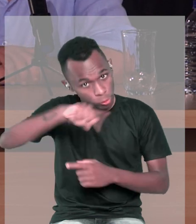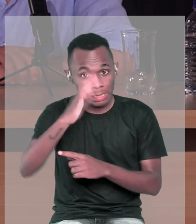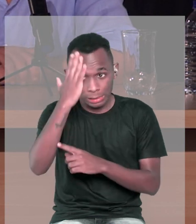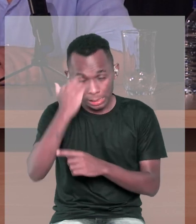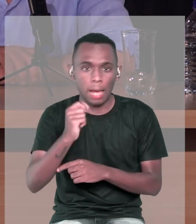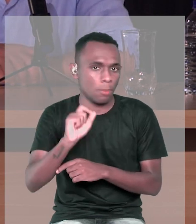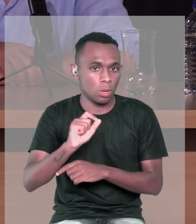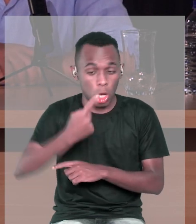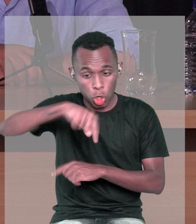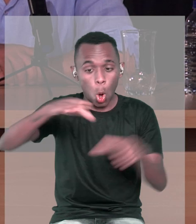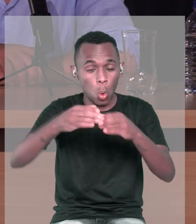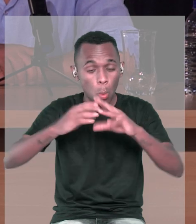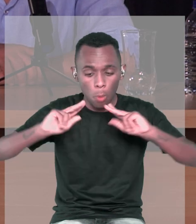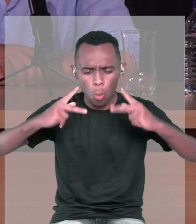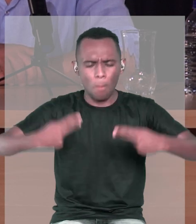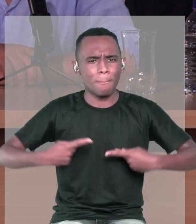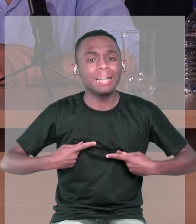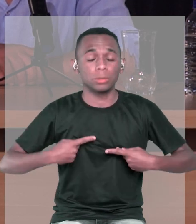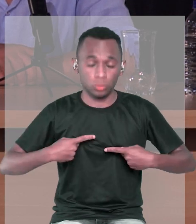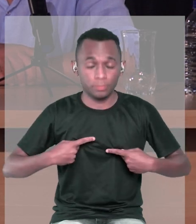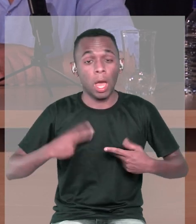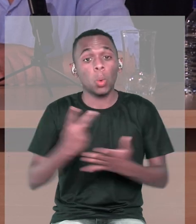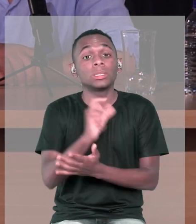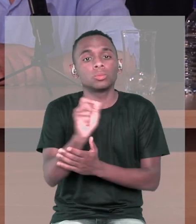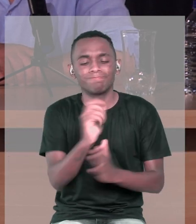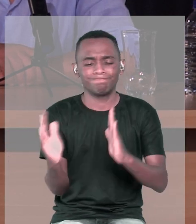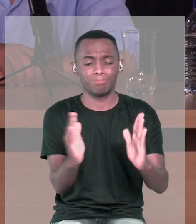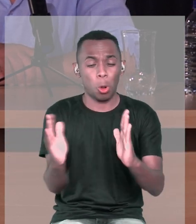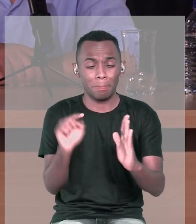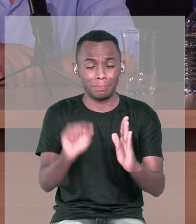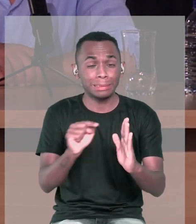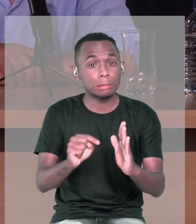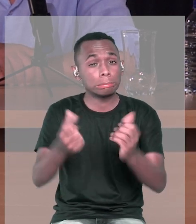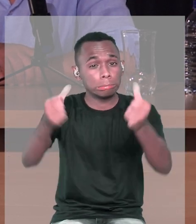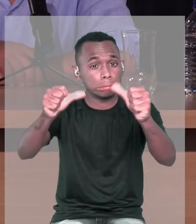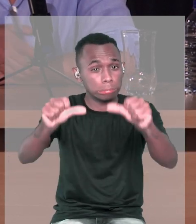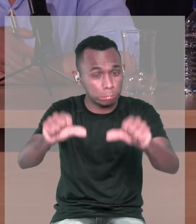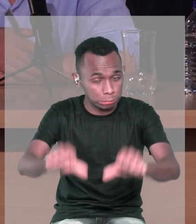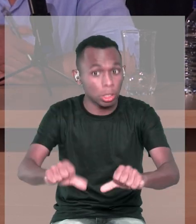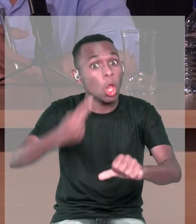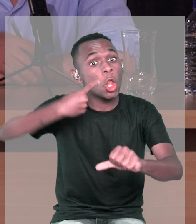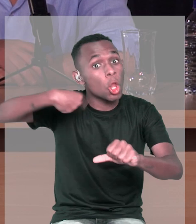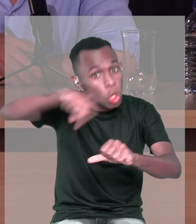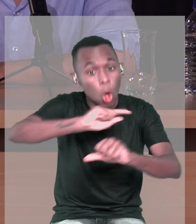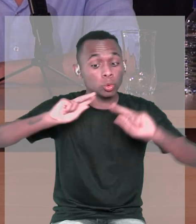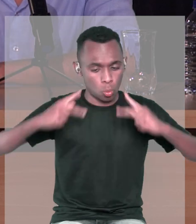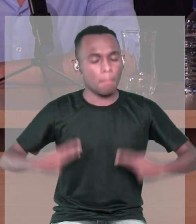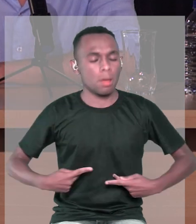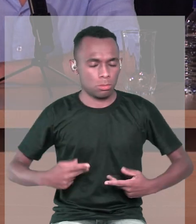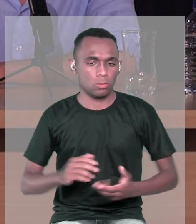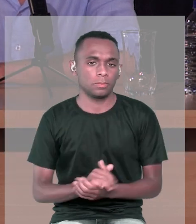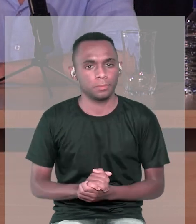que nós, a humanidade, atravessamos um momento, um período de uma crise muito grande. Quando eu falo nós, né, a